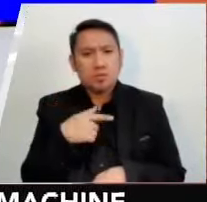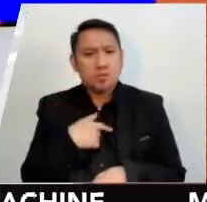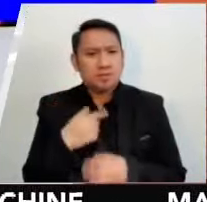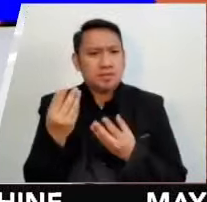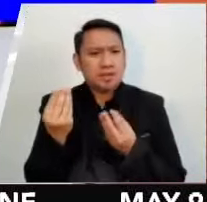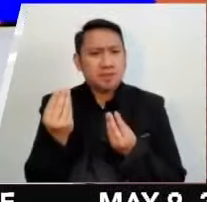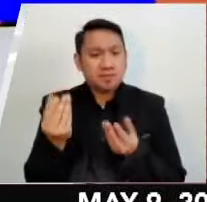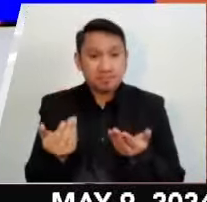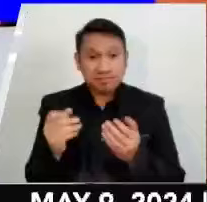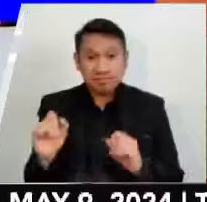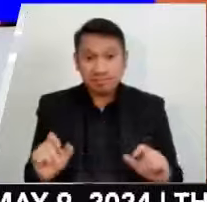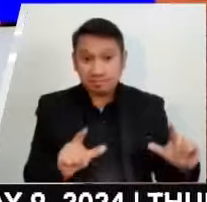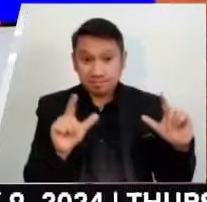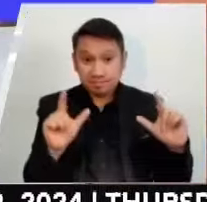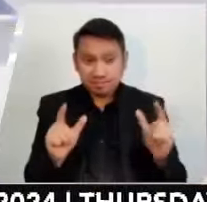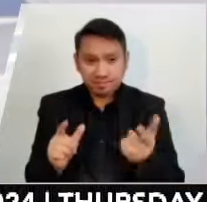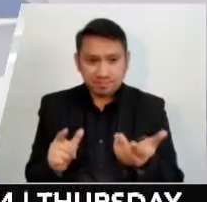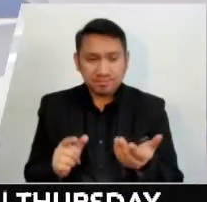Bam Alegre.